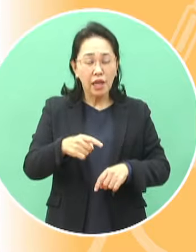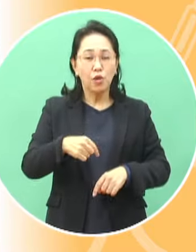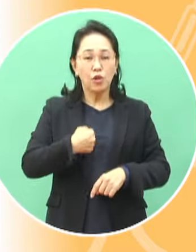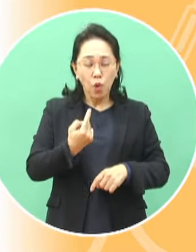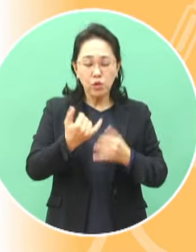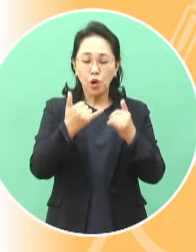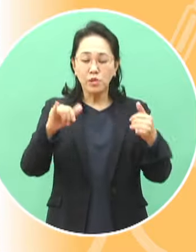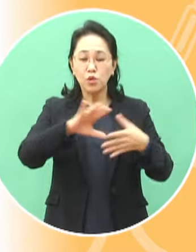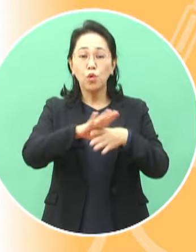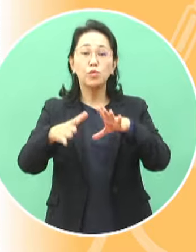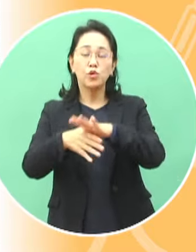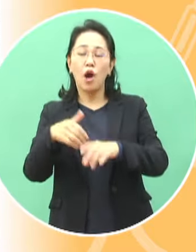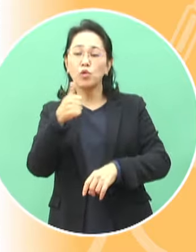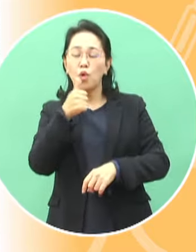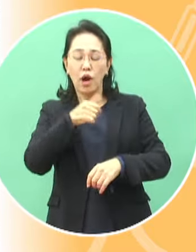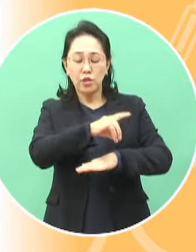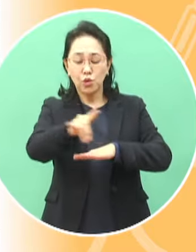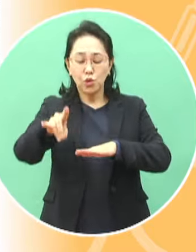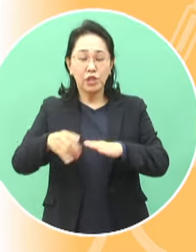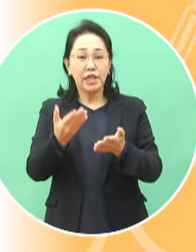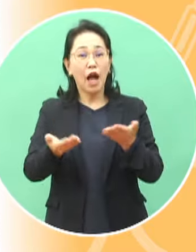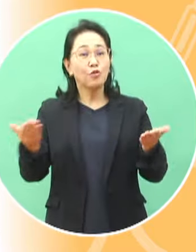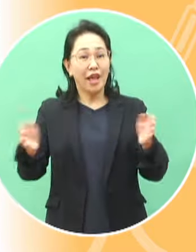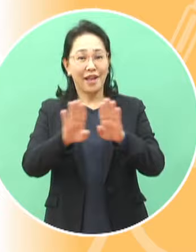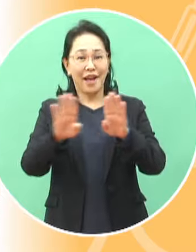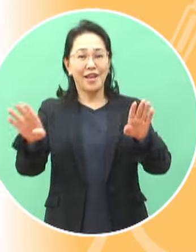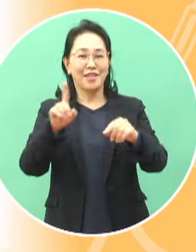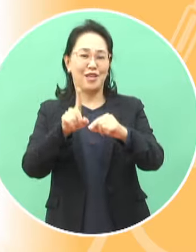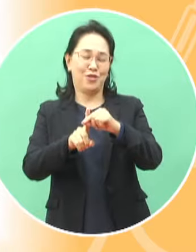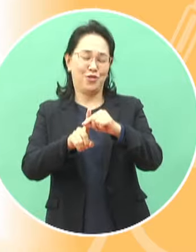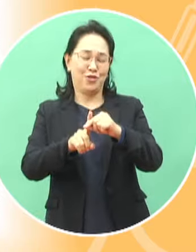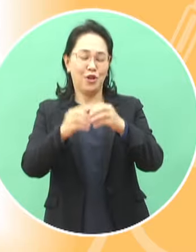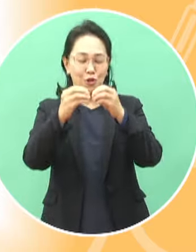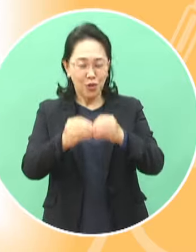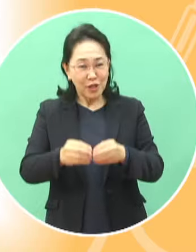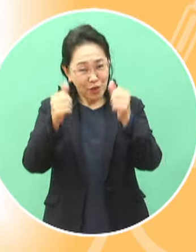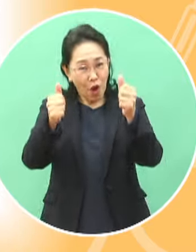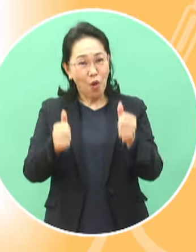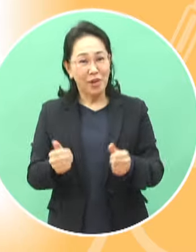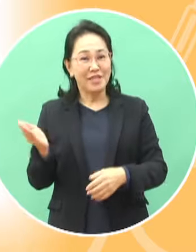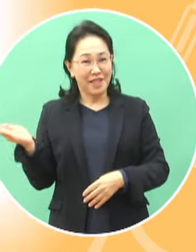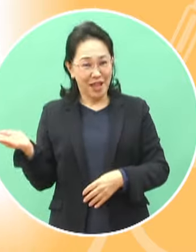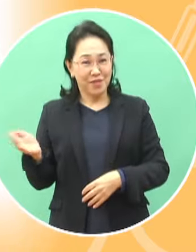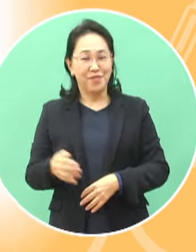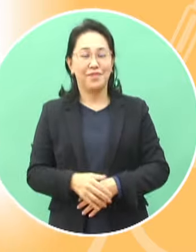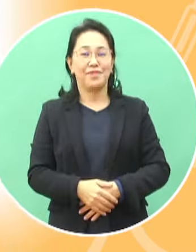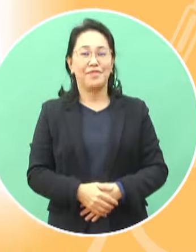文化などを紹介する企画展を開催中です。詳しくはホームページで。